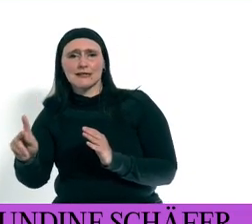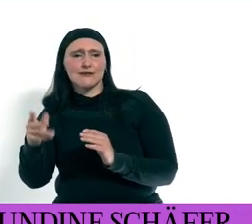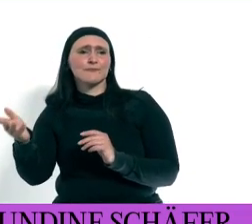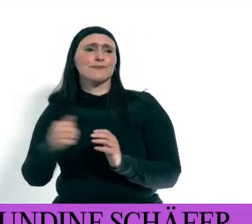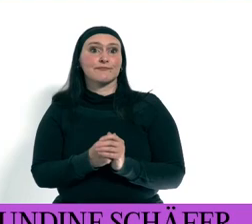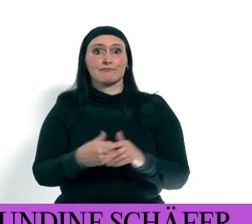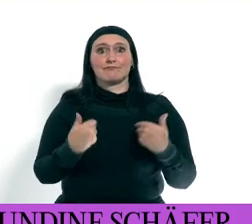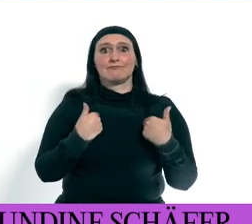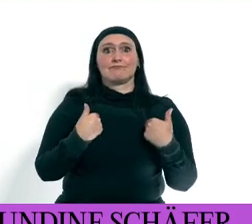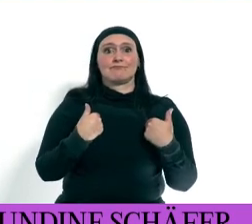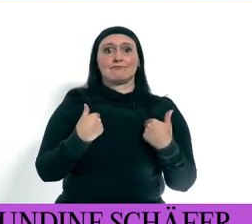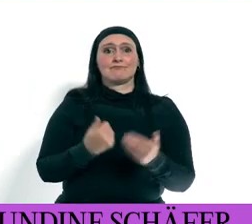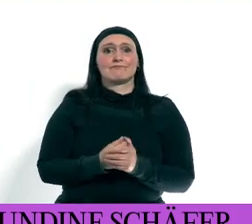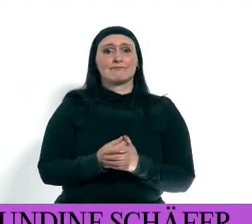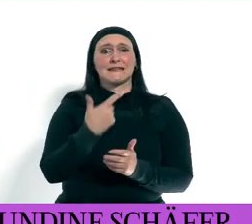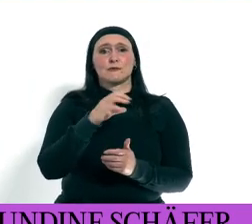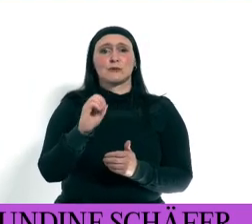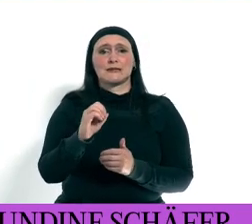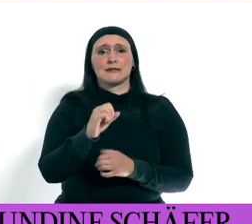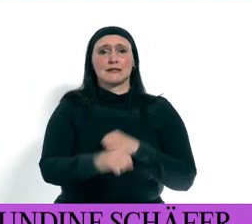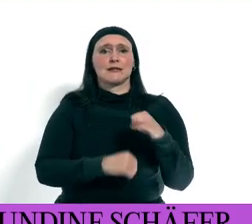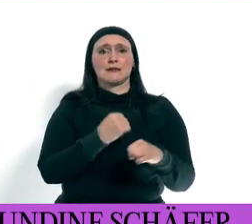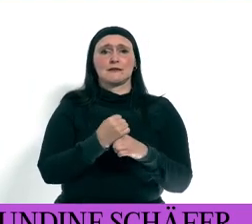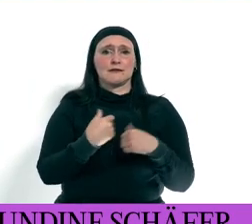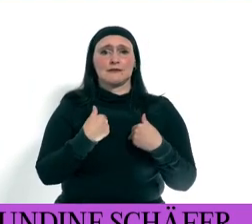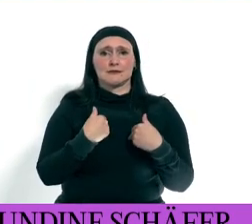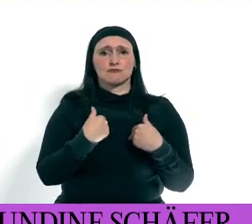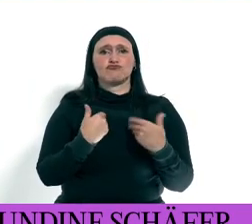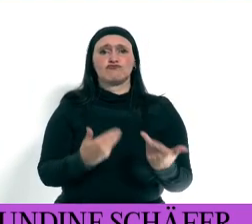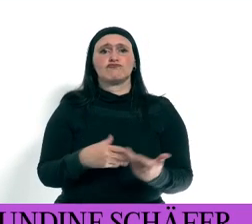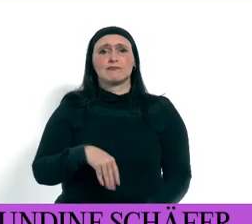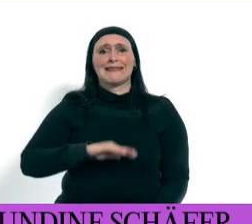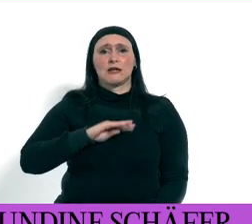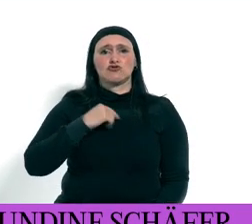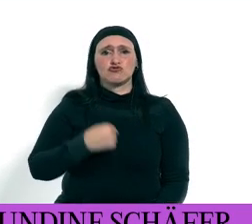Ja, genau, wir sind 20 Jahre alt. If not close,